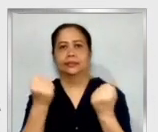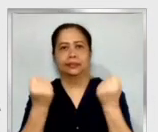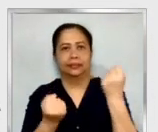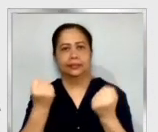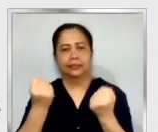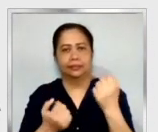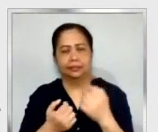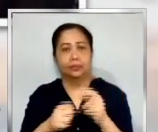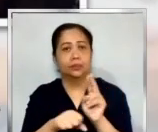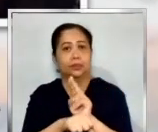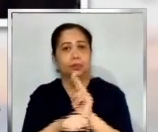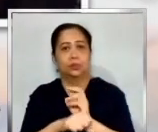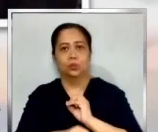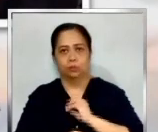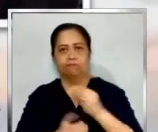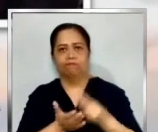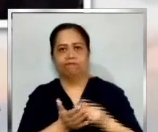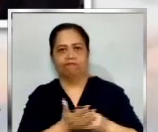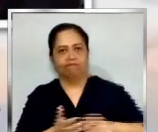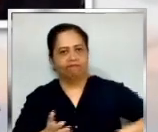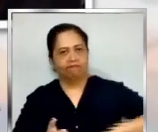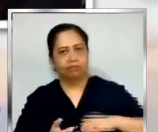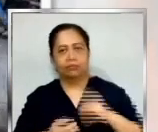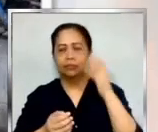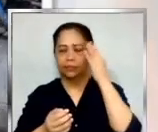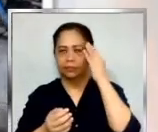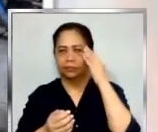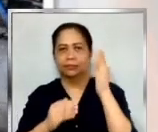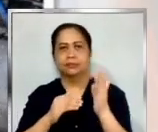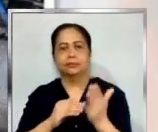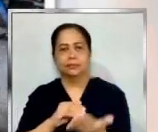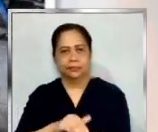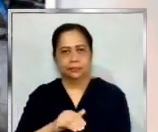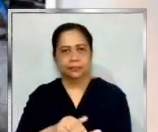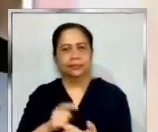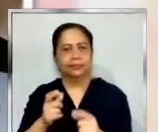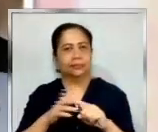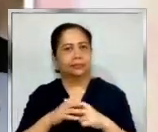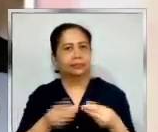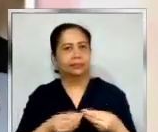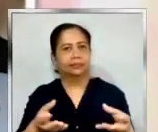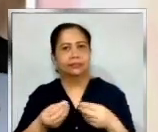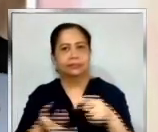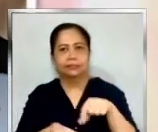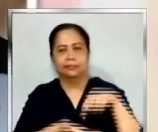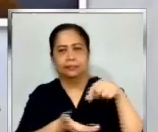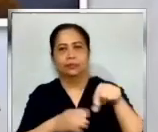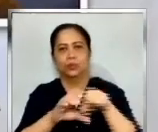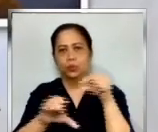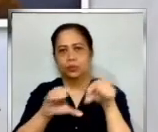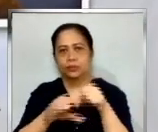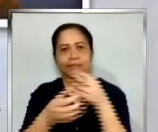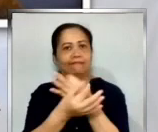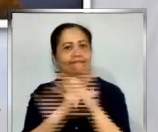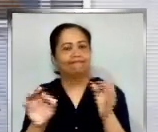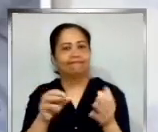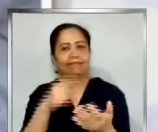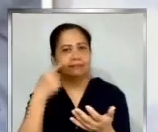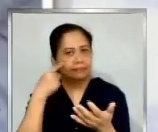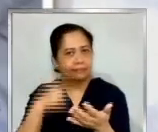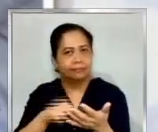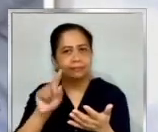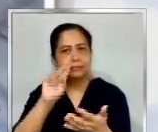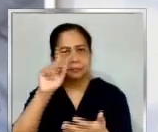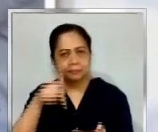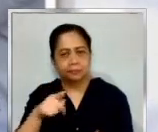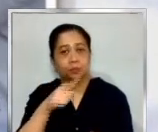Gamit ang sariling pera at kaalaman sa medisina, nag-umpisa silang mamigay ng groceries at libreng medical check-up sa mga apektadong